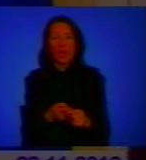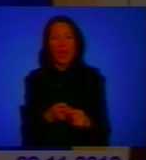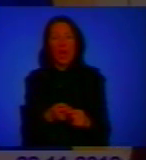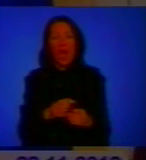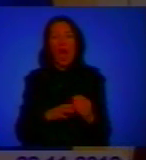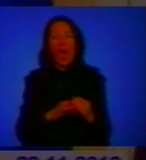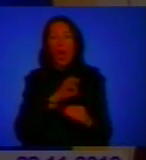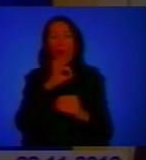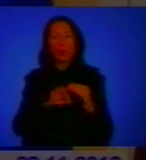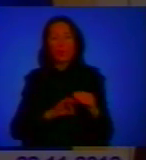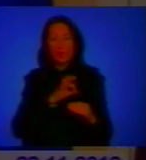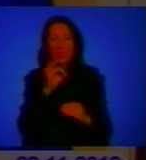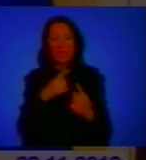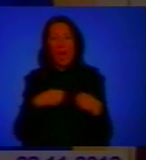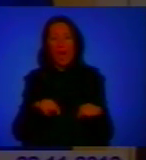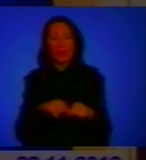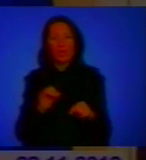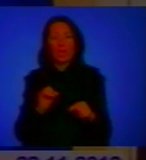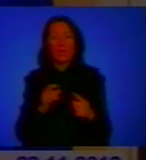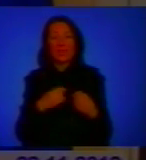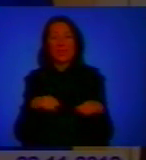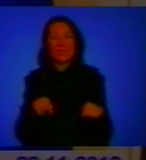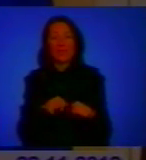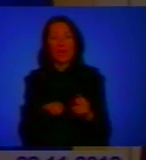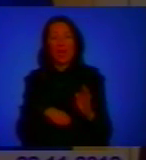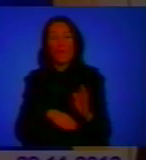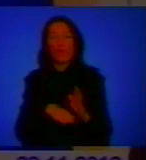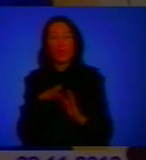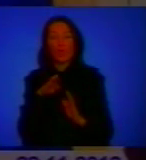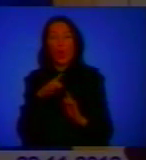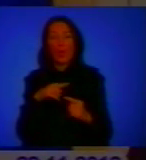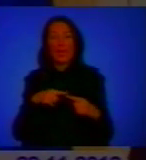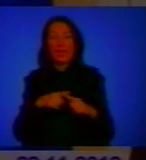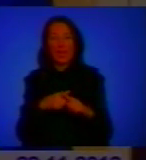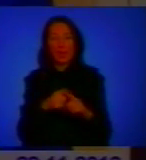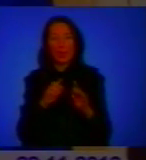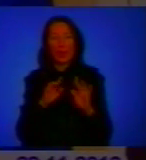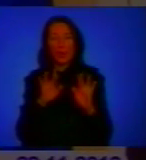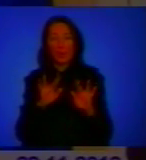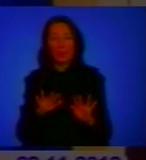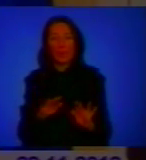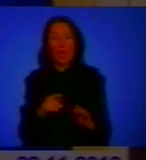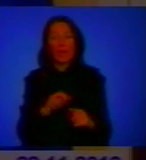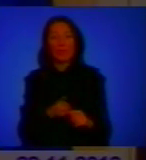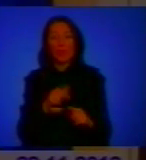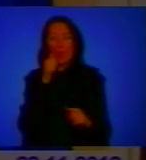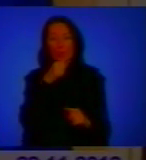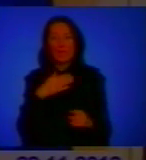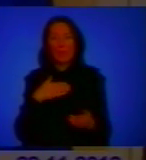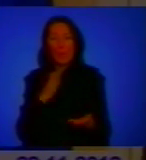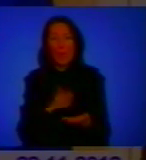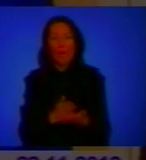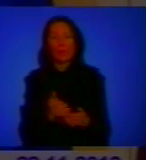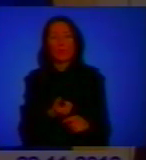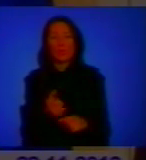космічна галузь і сфера високих технологій. В цьому році ми маємо збільшення